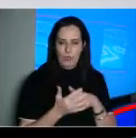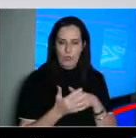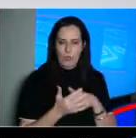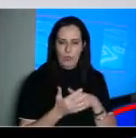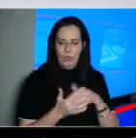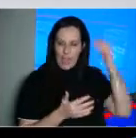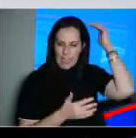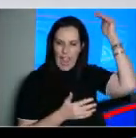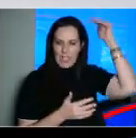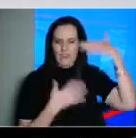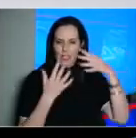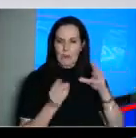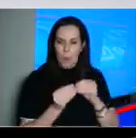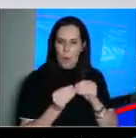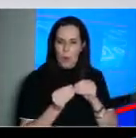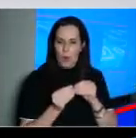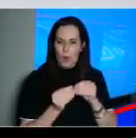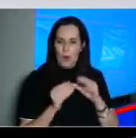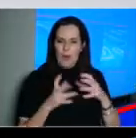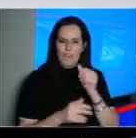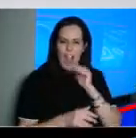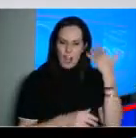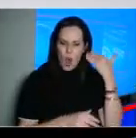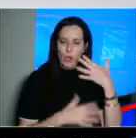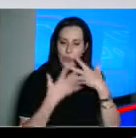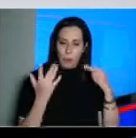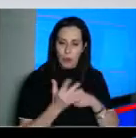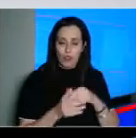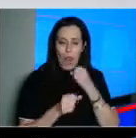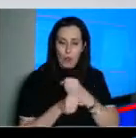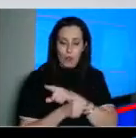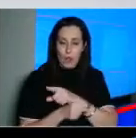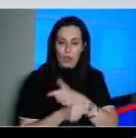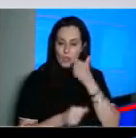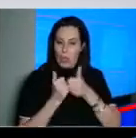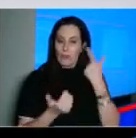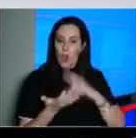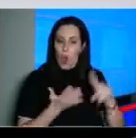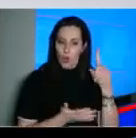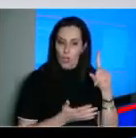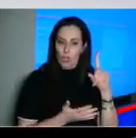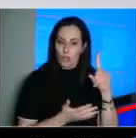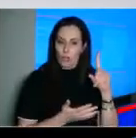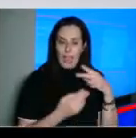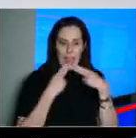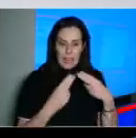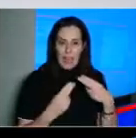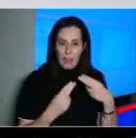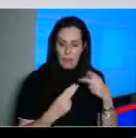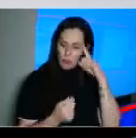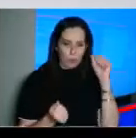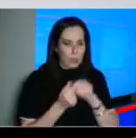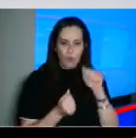בני גנץ והסיפור בכפר הירוק. התברר שהדובר שלה כבר לפני חודש הגיב, ברוב